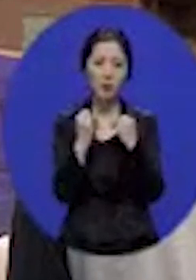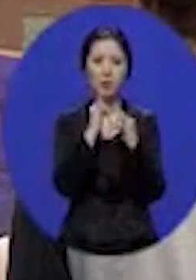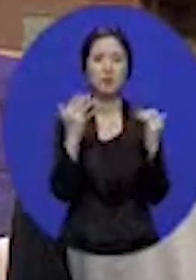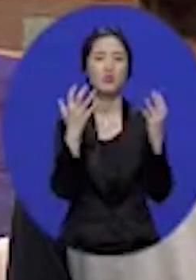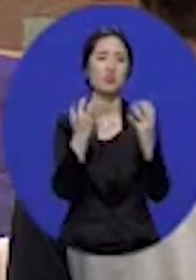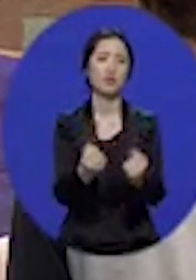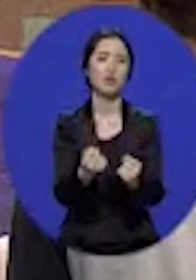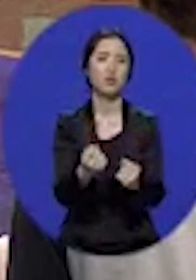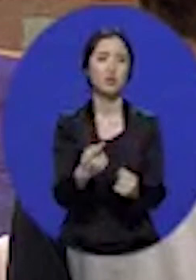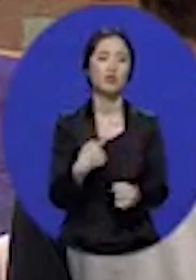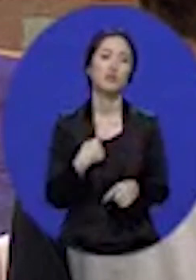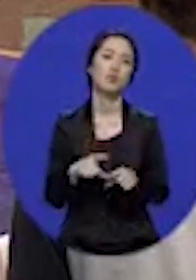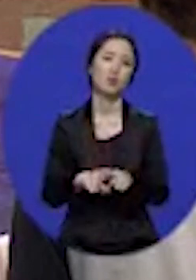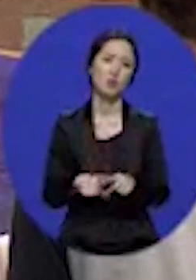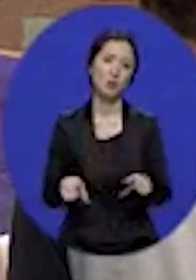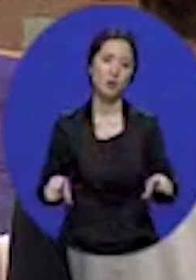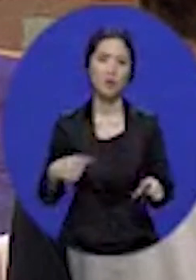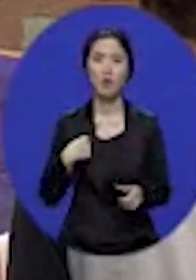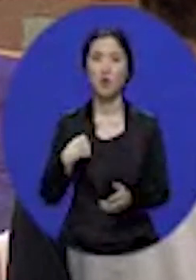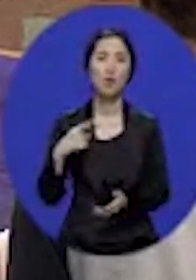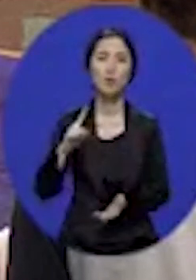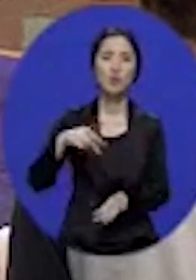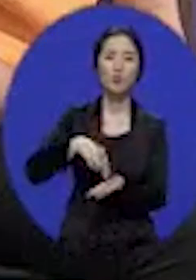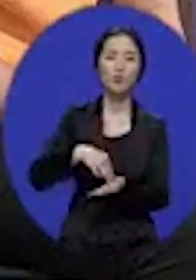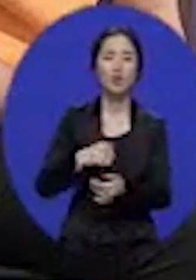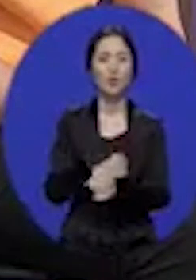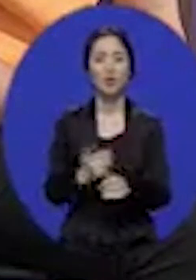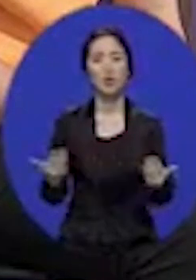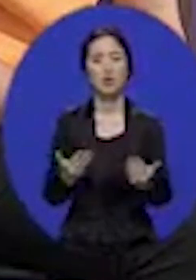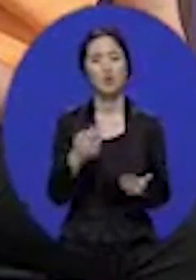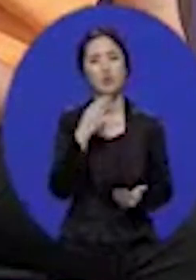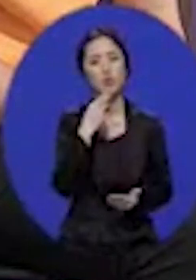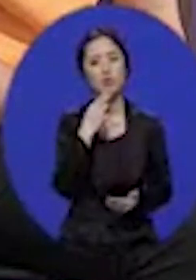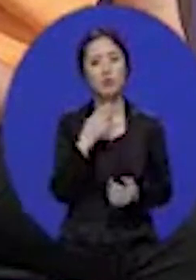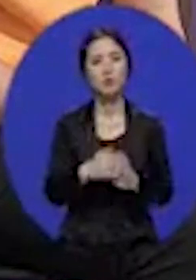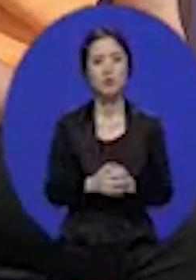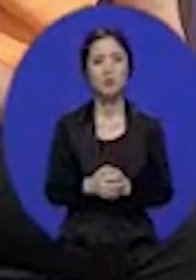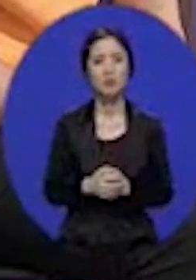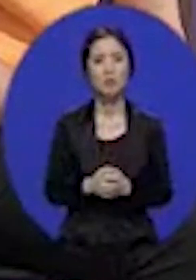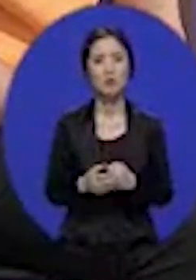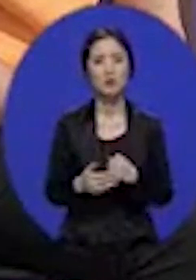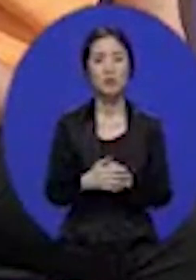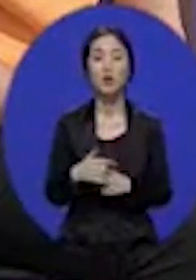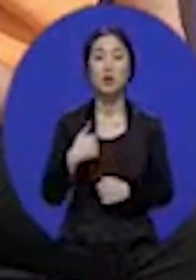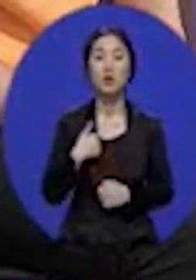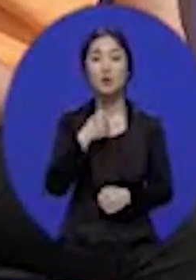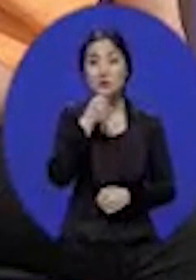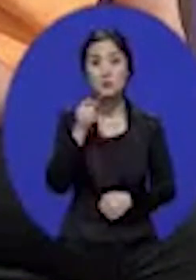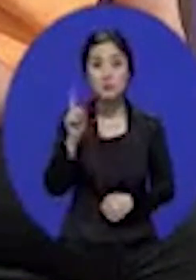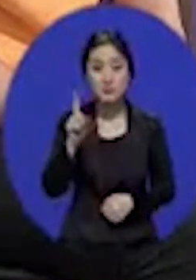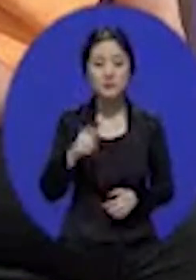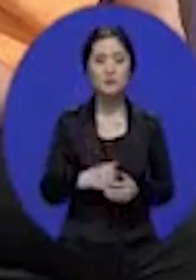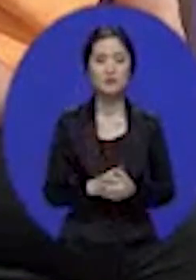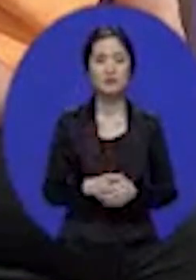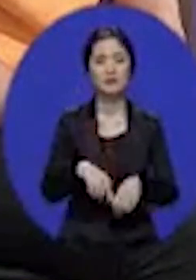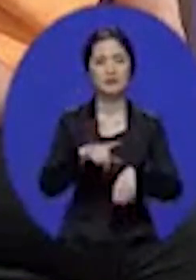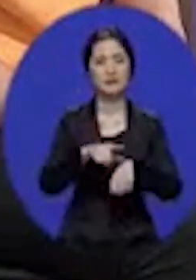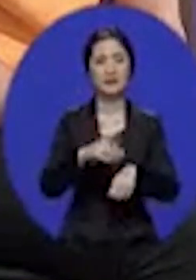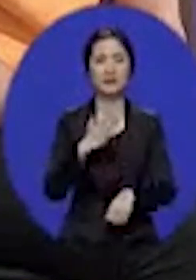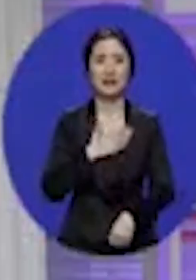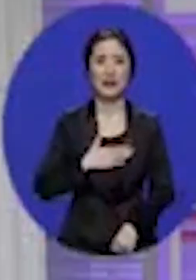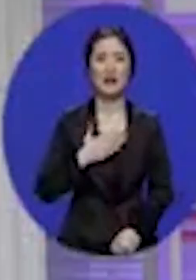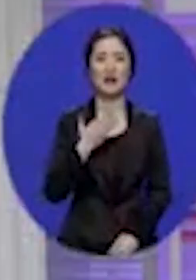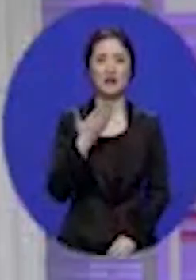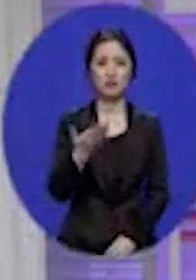저는 술자리가 없었어요, 사실. 그러니까 기껏 한다는 게 뭐 15 방송 이런 거 있잖아요. 네. 어디 어디 제공